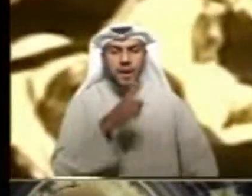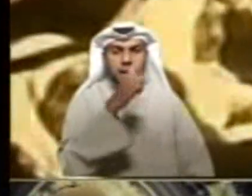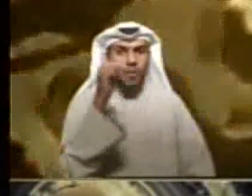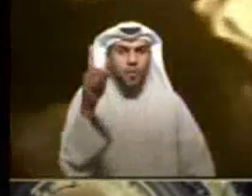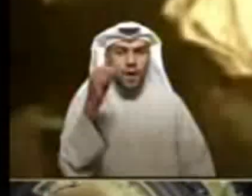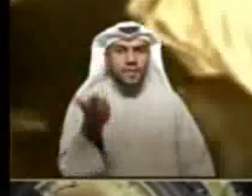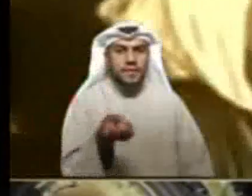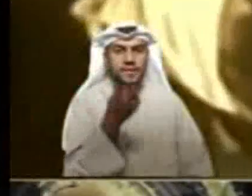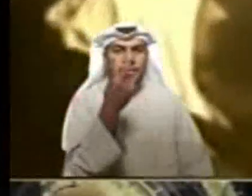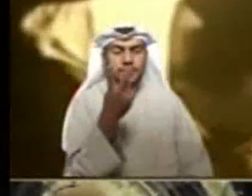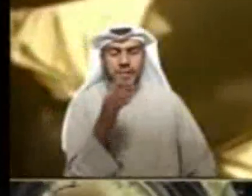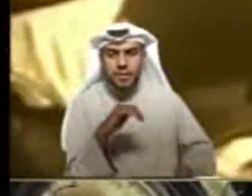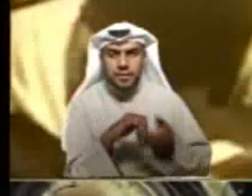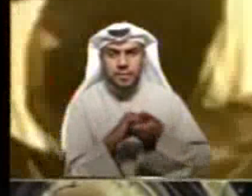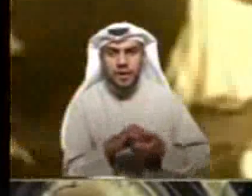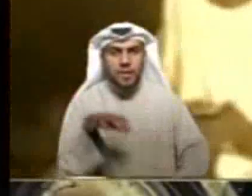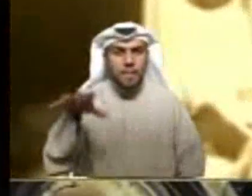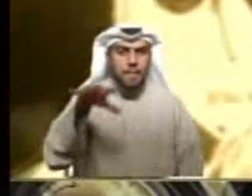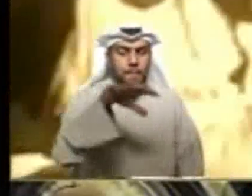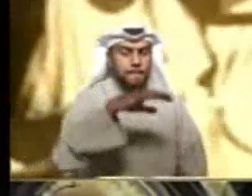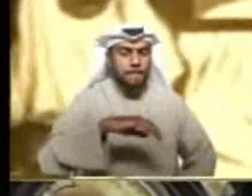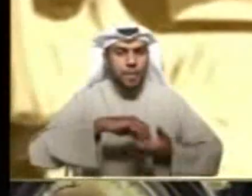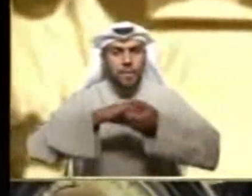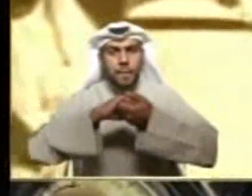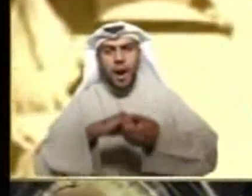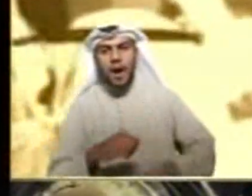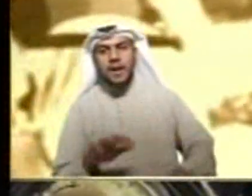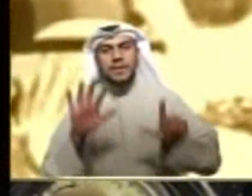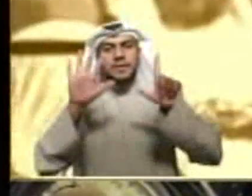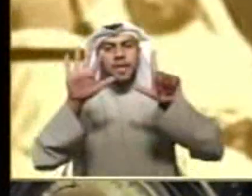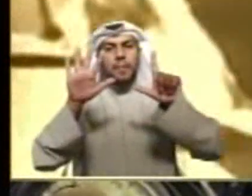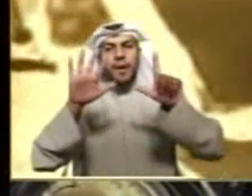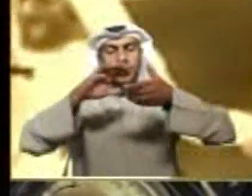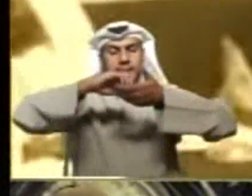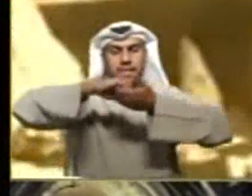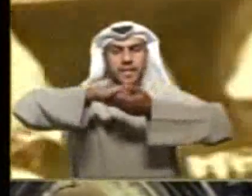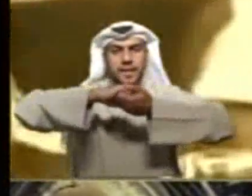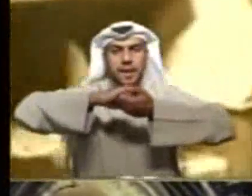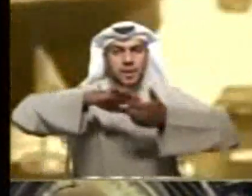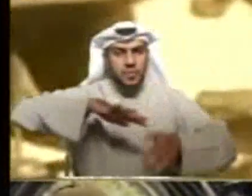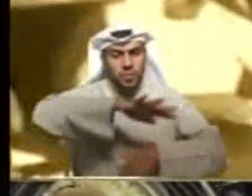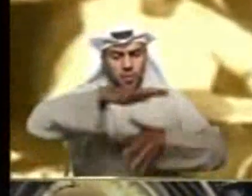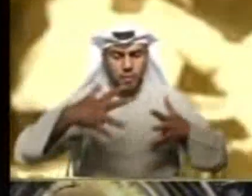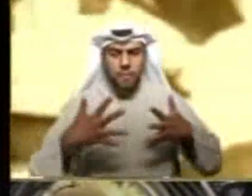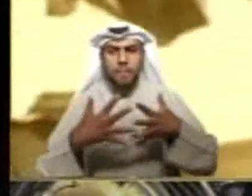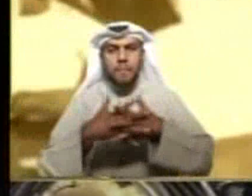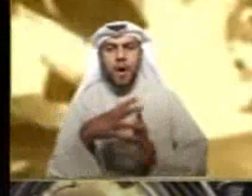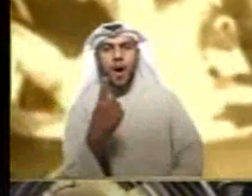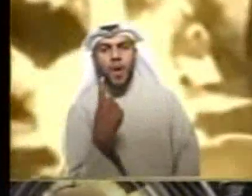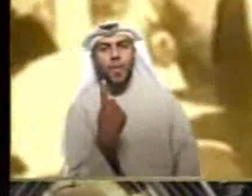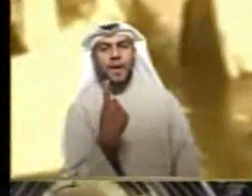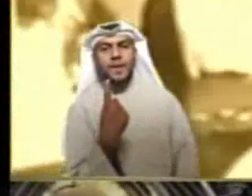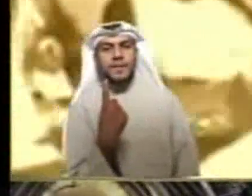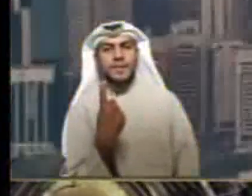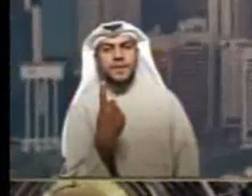1971 واجتماع 7 إمارات على قلب رجل واحد. خلال أكثر من 4 عقود تمكنت الإمارات